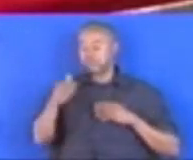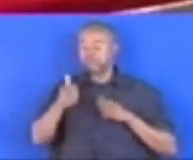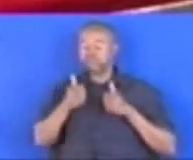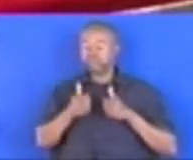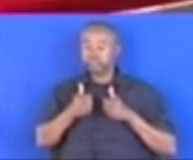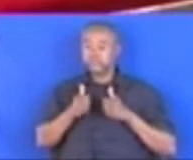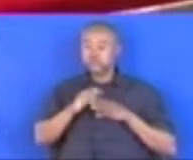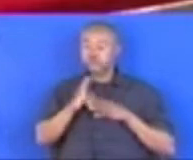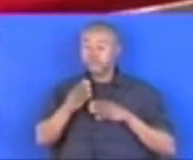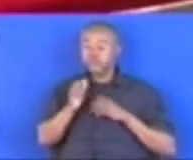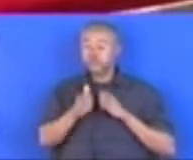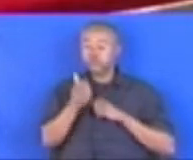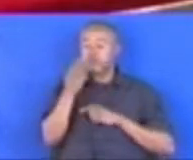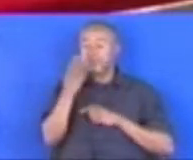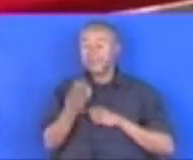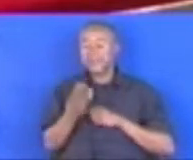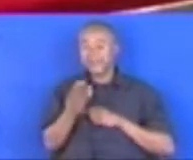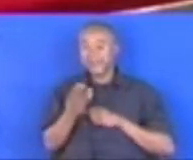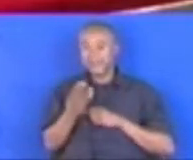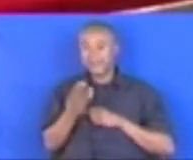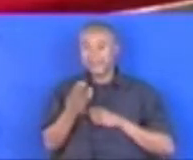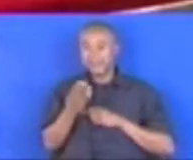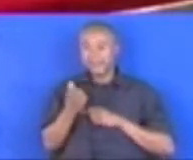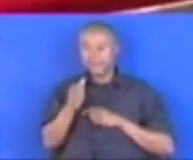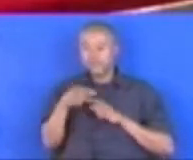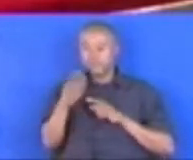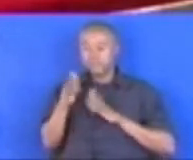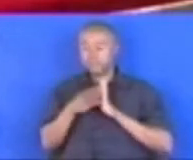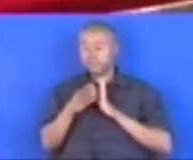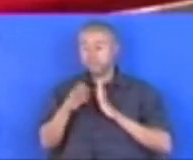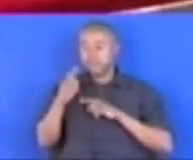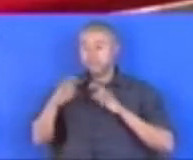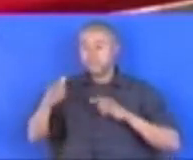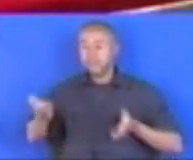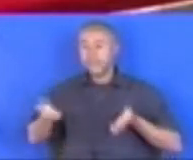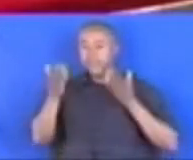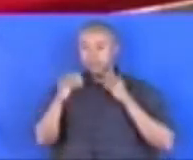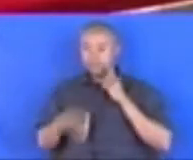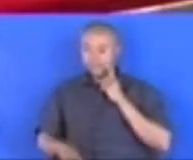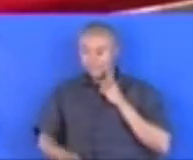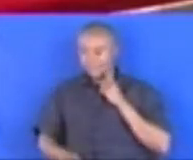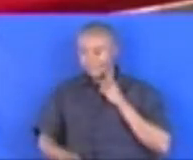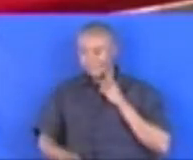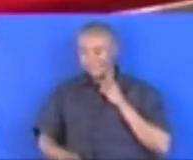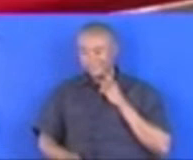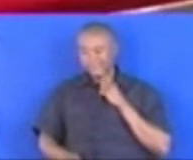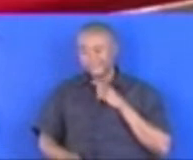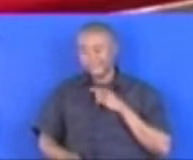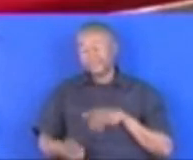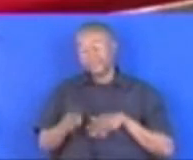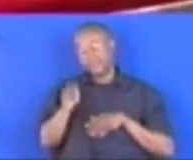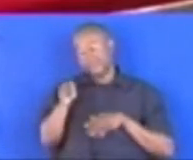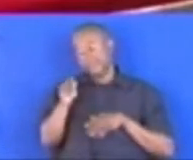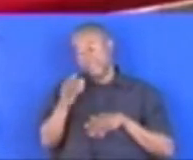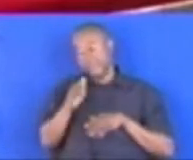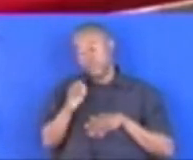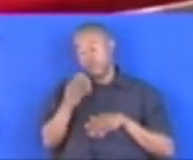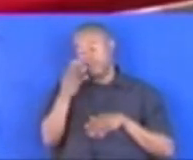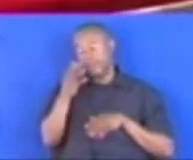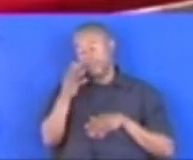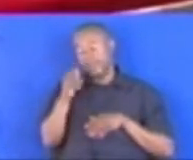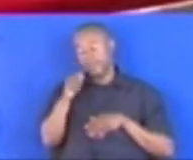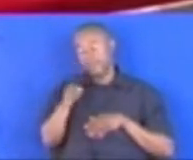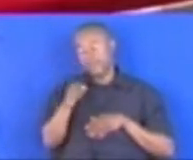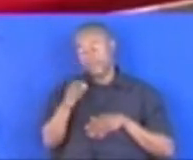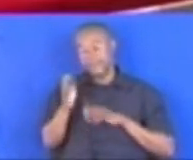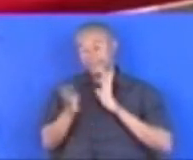shilingi bilioni 14,900,000 kwa ajili ya miradi ya maendeleo, na kati ya fedha hizo shilingi bilioni 4,900,000